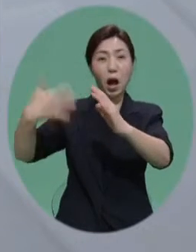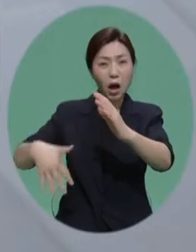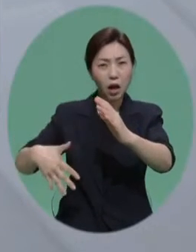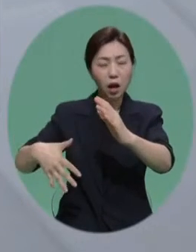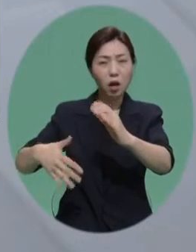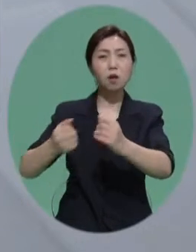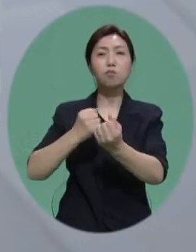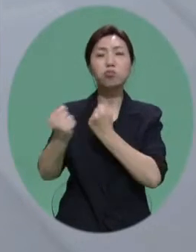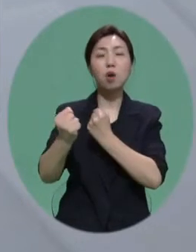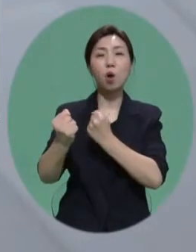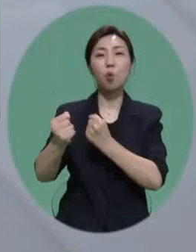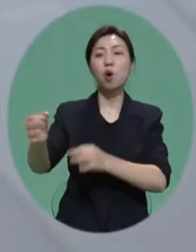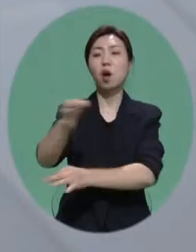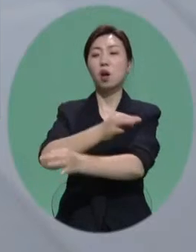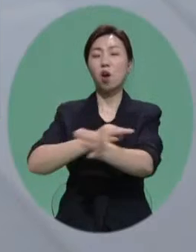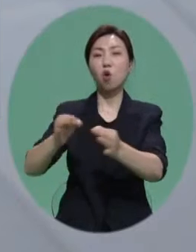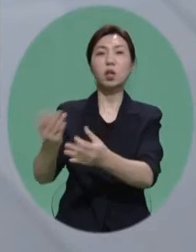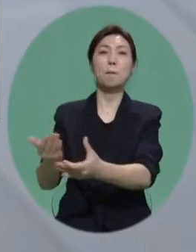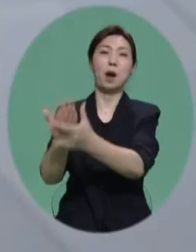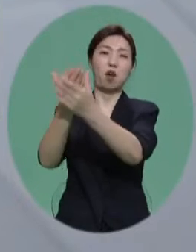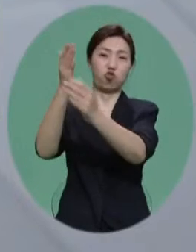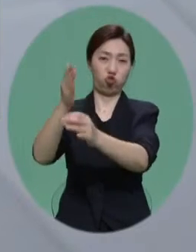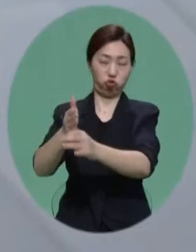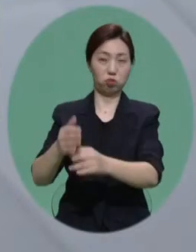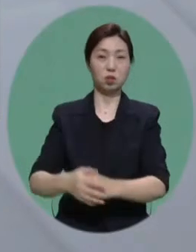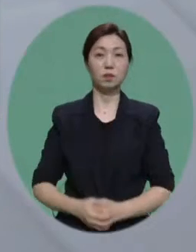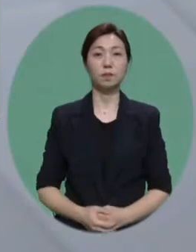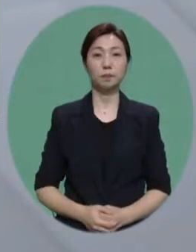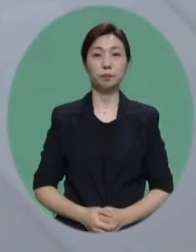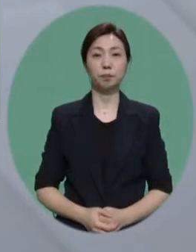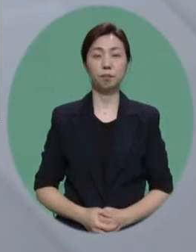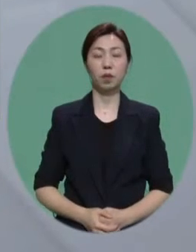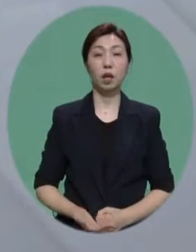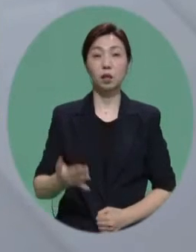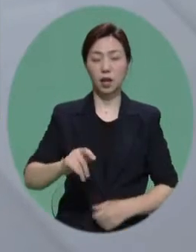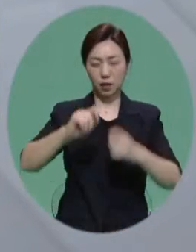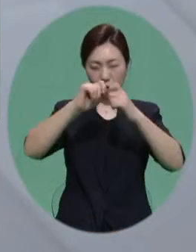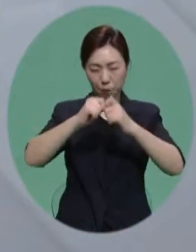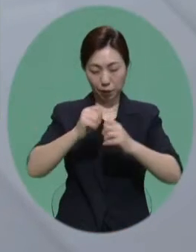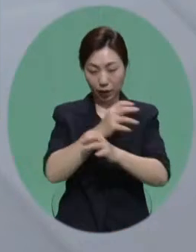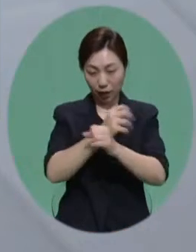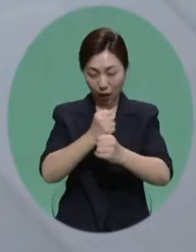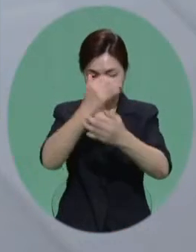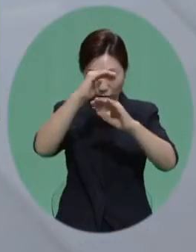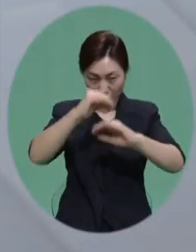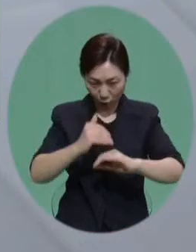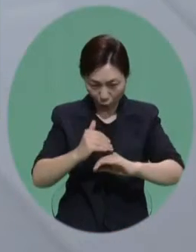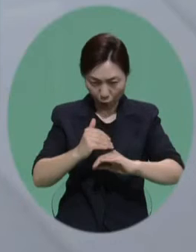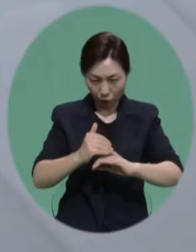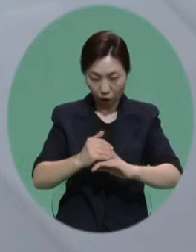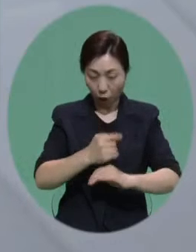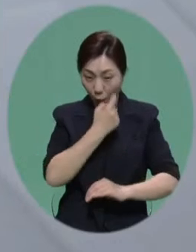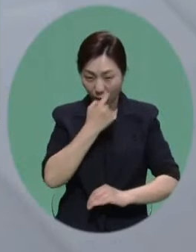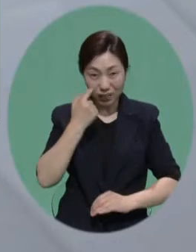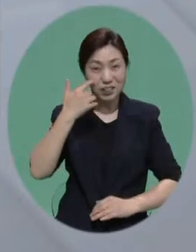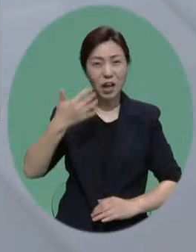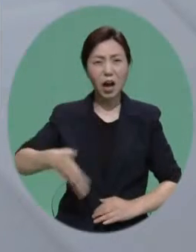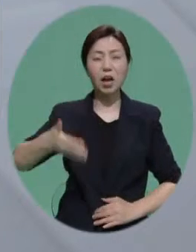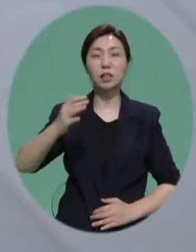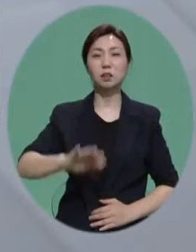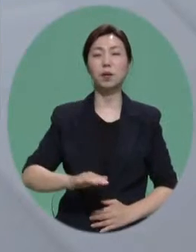굉장히 활성화 되고 있습니다 근데 어 그 세부적인 그런 계약 내용은 제가 뭘 모릅니다만 이렇게